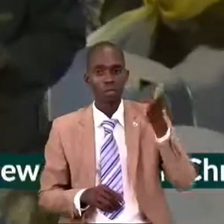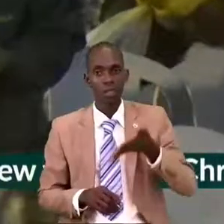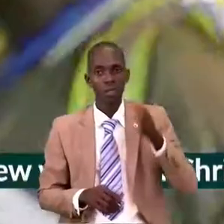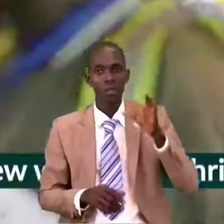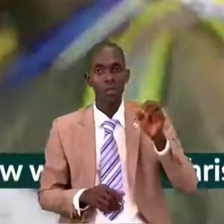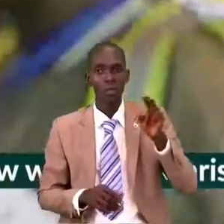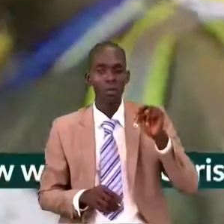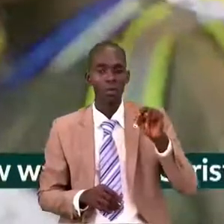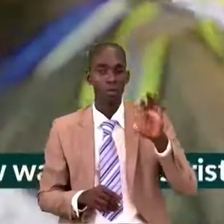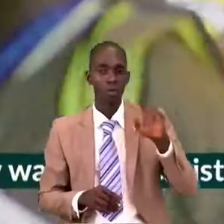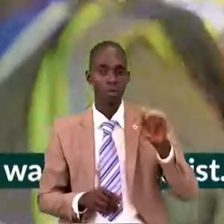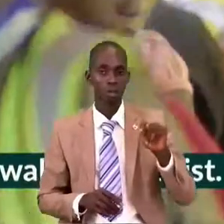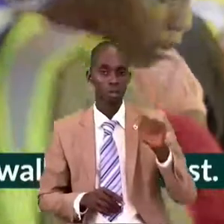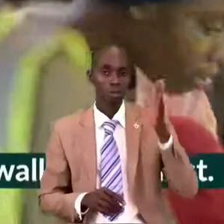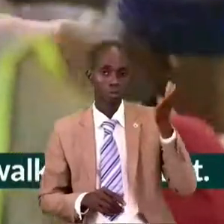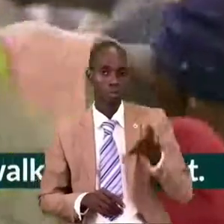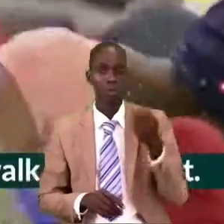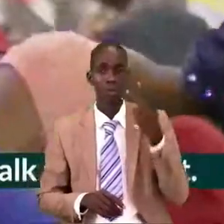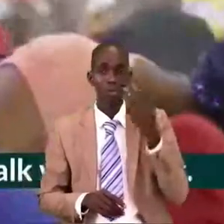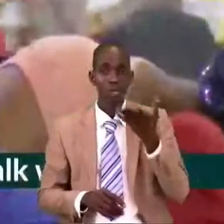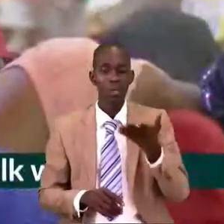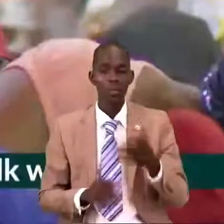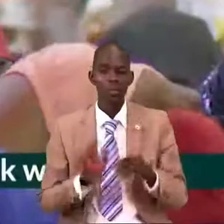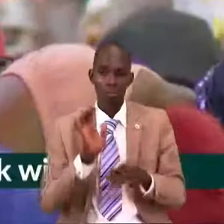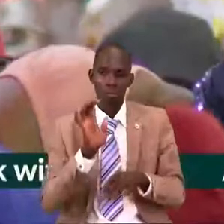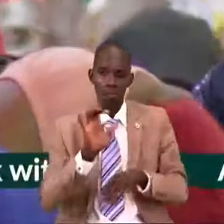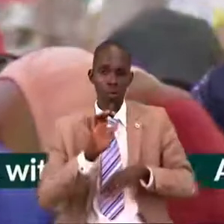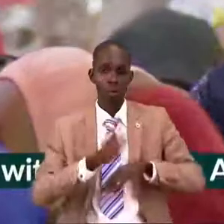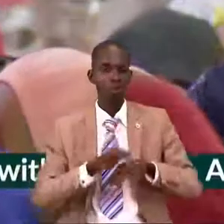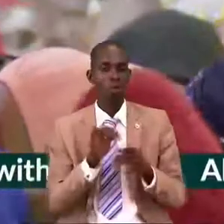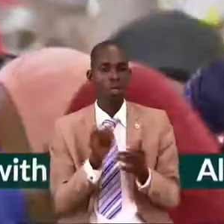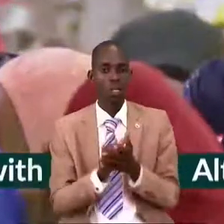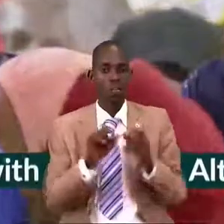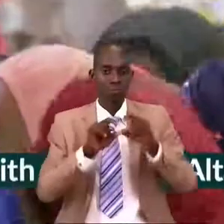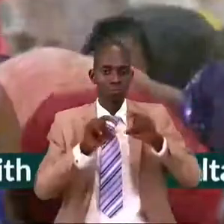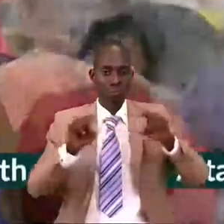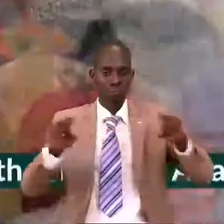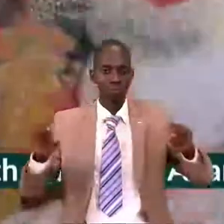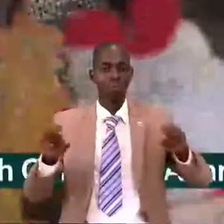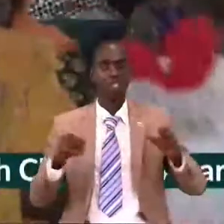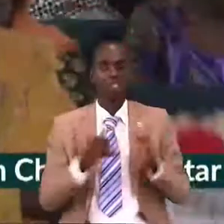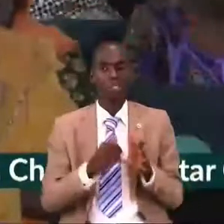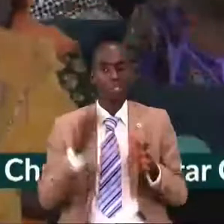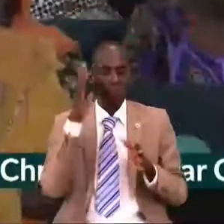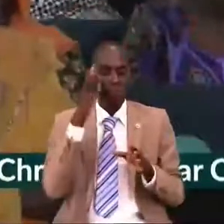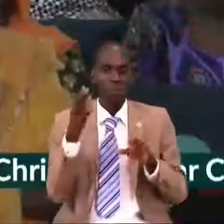Ce soir, c'est la soirée des prodiges. C'est la soirée des prodiges.